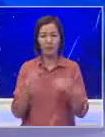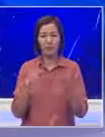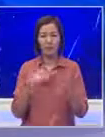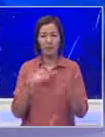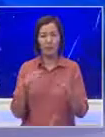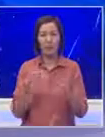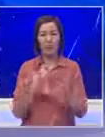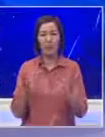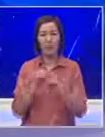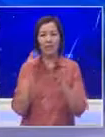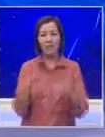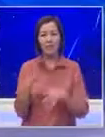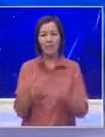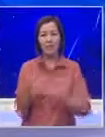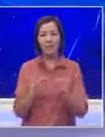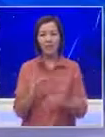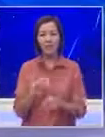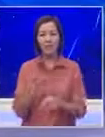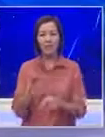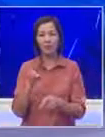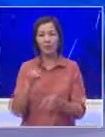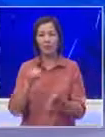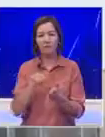салтанатына облыс әкімі Марат Сұлтанғазинов қатысты.